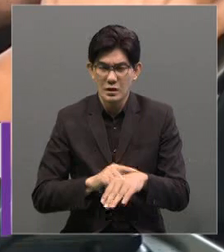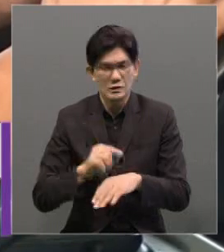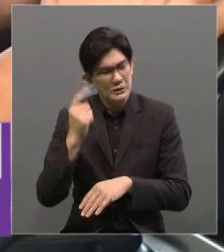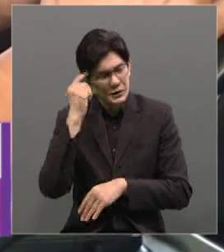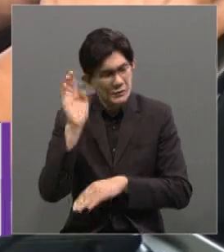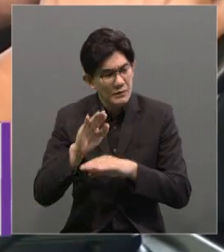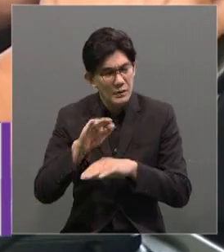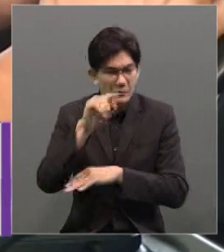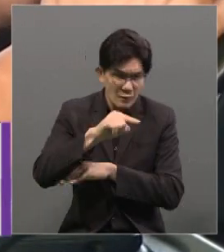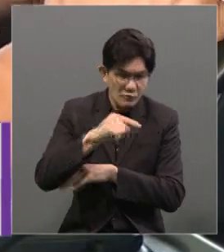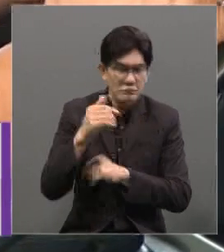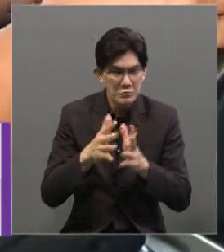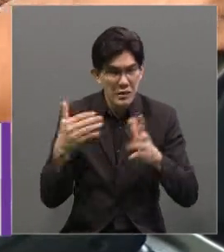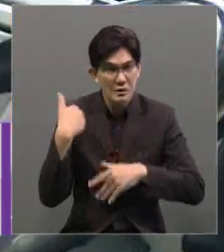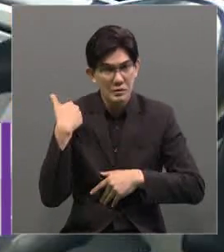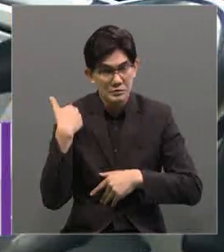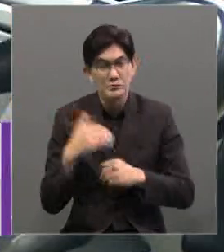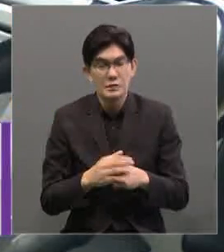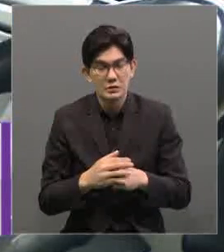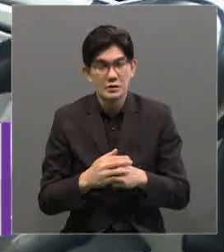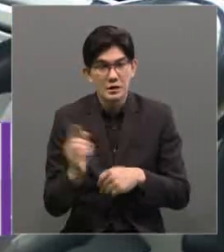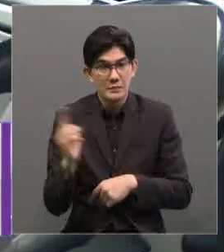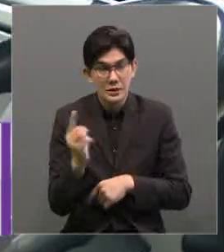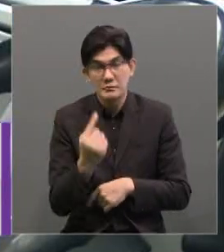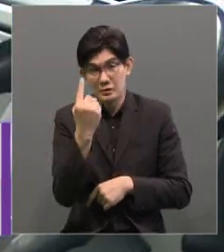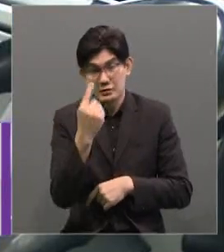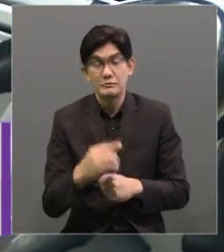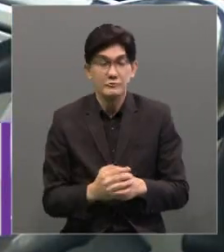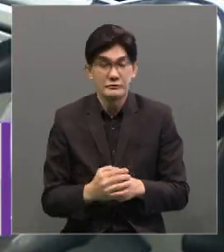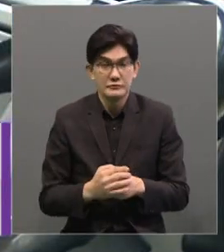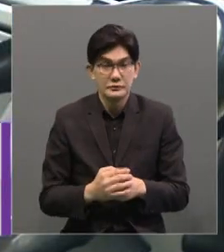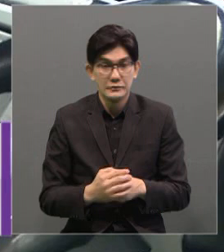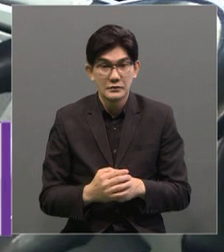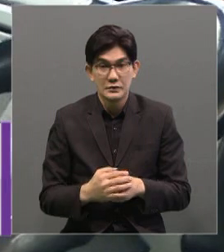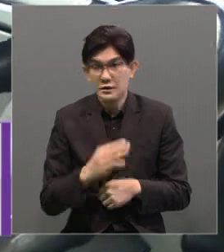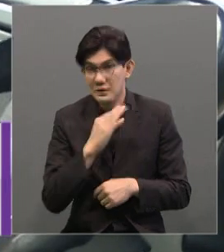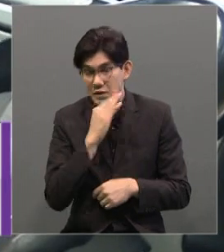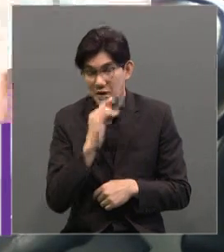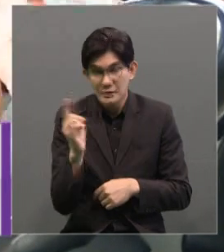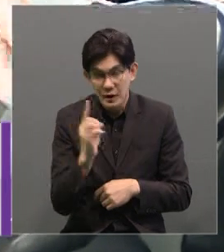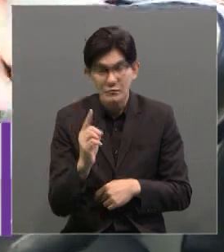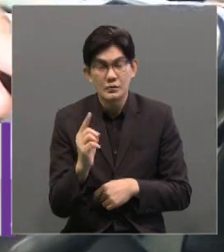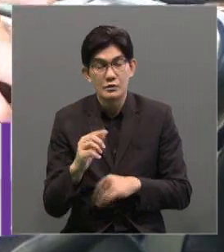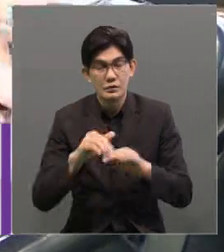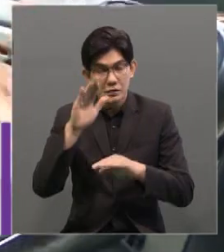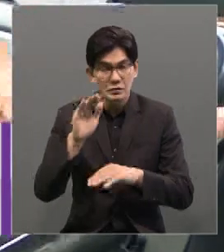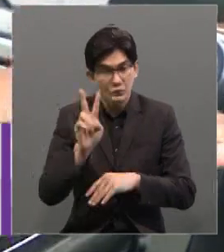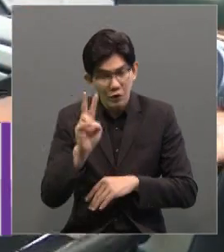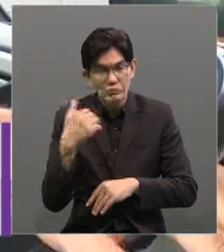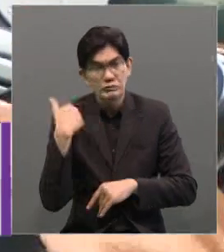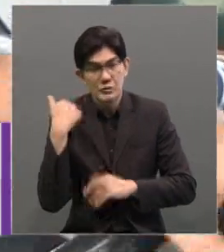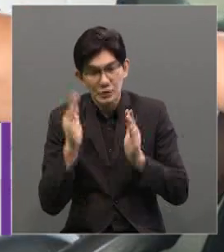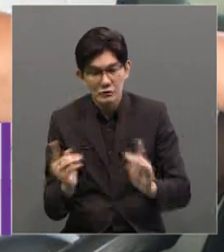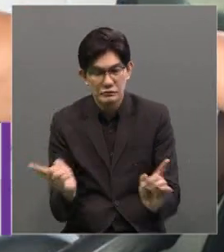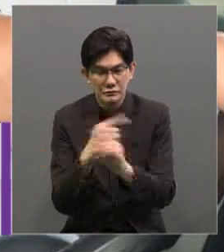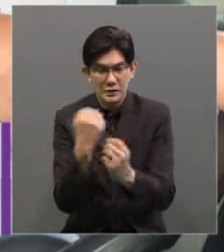ราะว่าวันนี้คนอาจจะเดินทางกลับเยอะไปกลับ1รอบไปกลับ1รอบถ้าเกิน2รอบถ้าเกิน1รอบนี่คือมีคนเปลี่ยนเพื่อความปลอดภัยของผู้โดยส